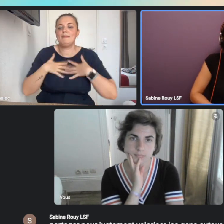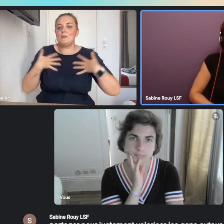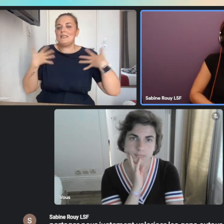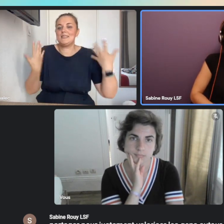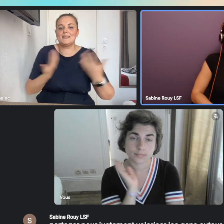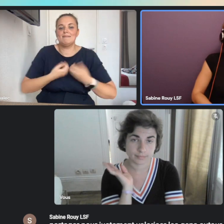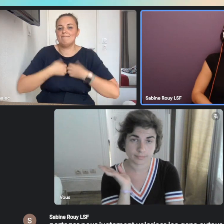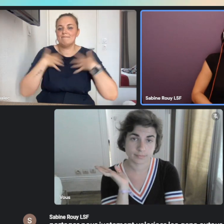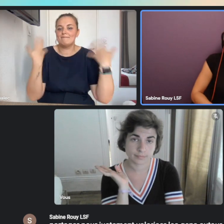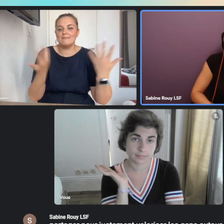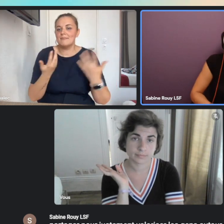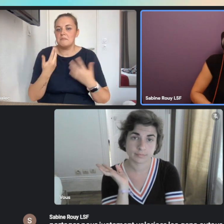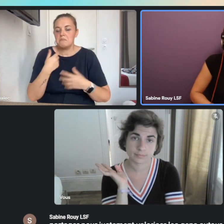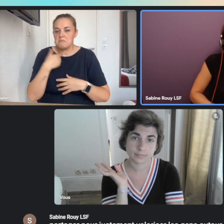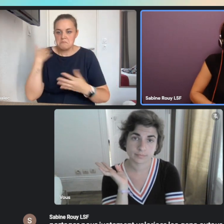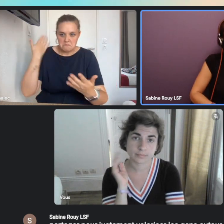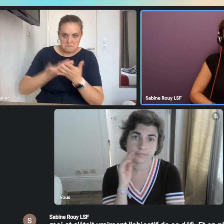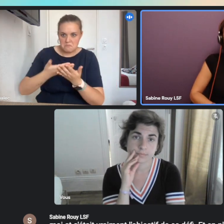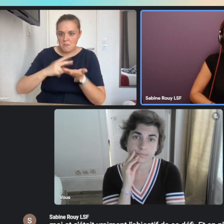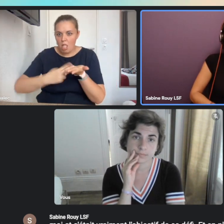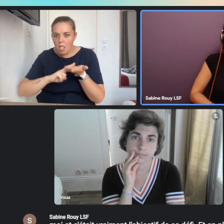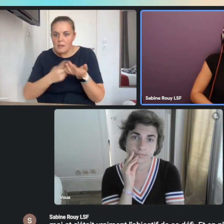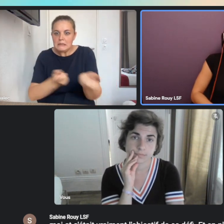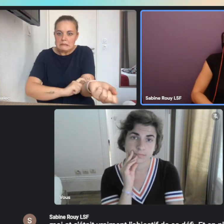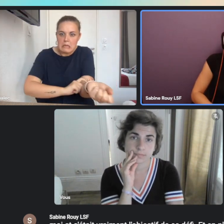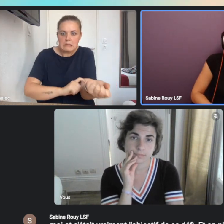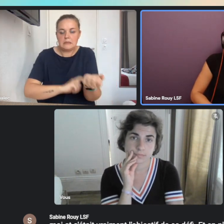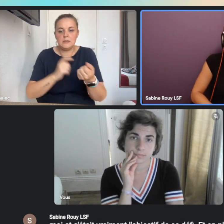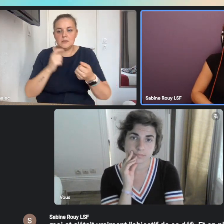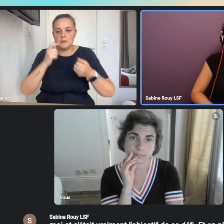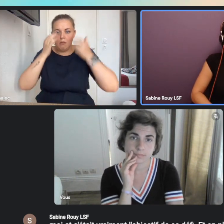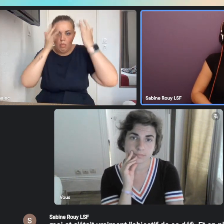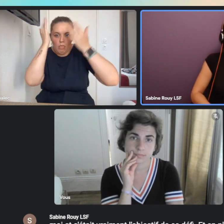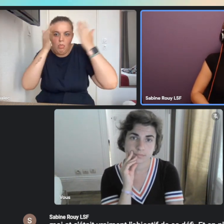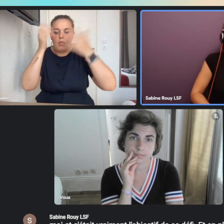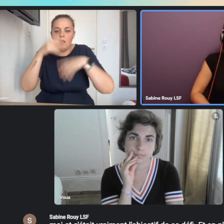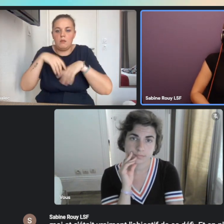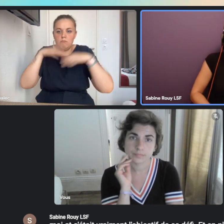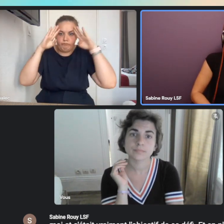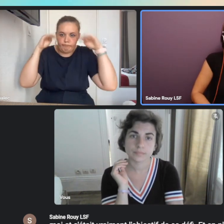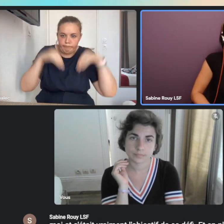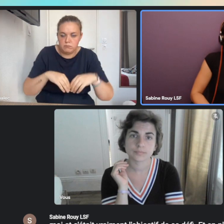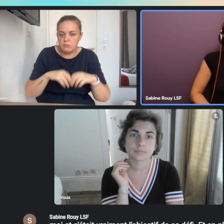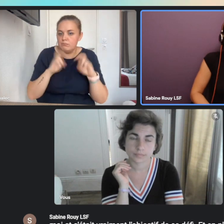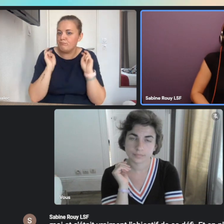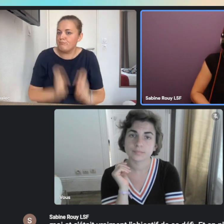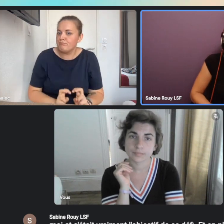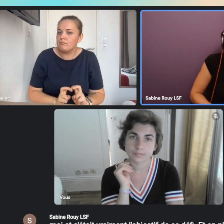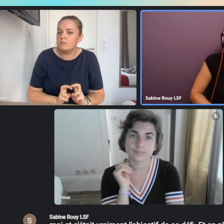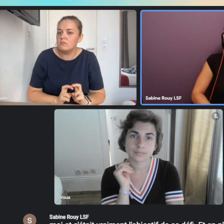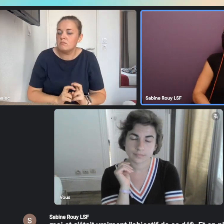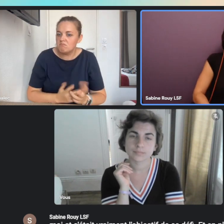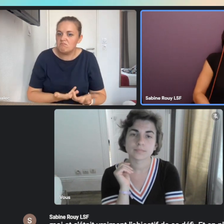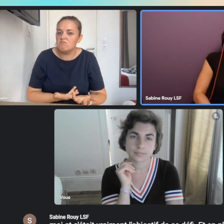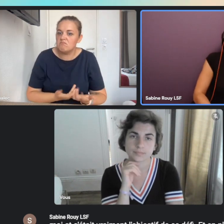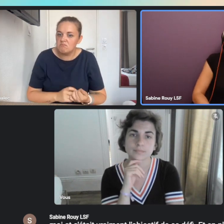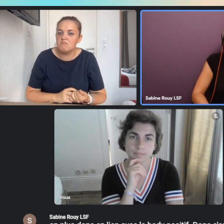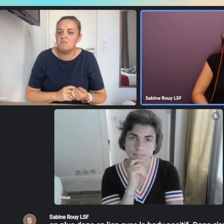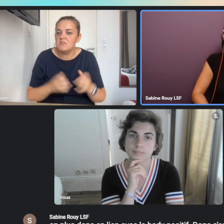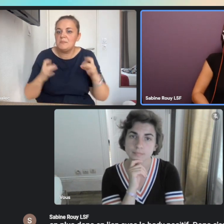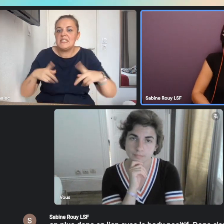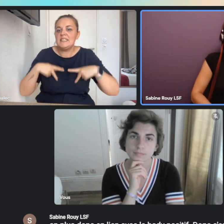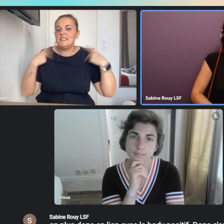en positif, bah, je suis plus épanouie, mieux, donc il y a moins de stress, moins de